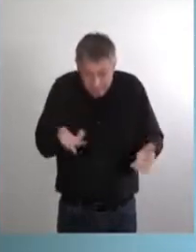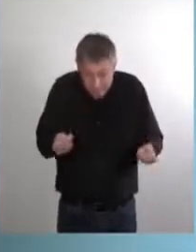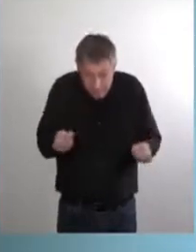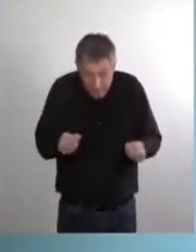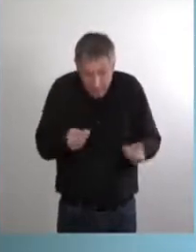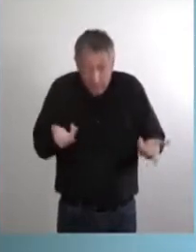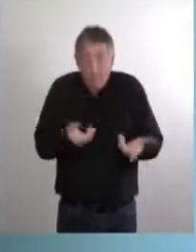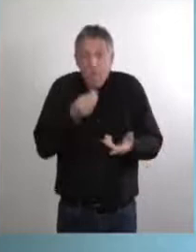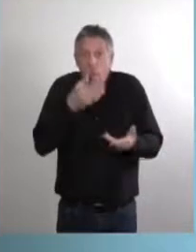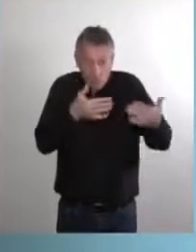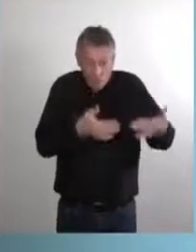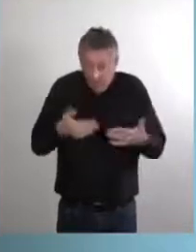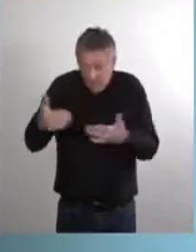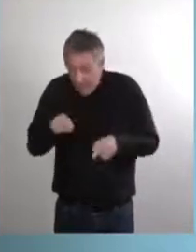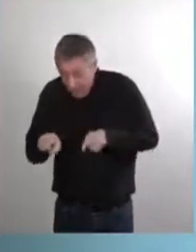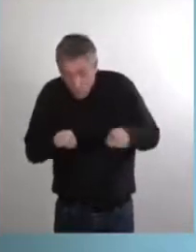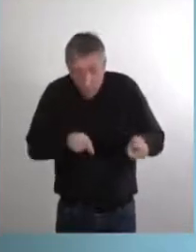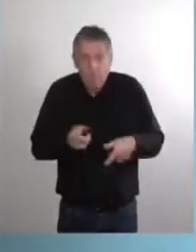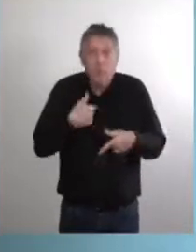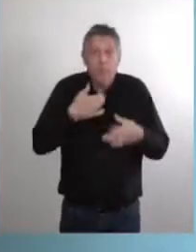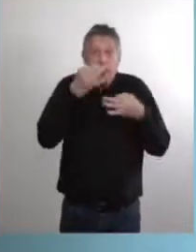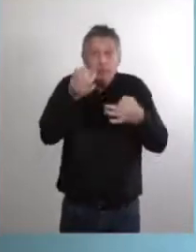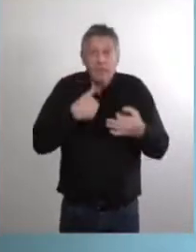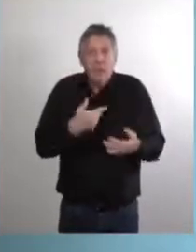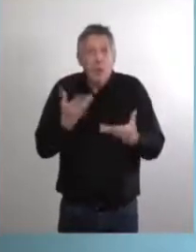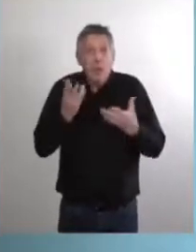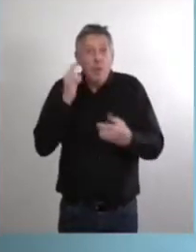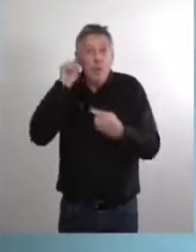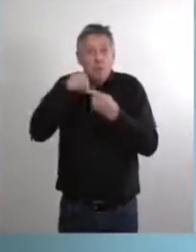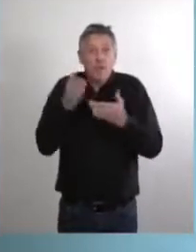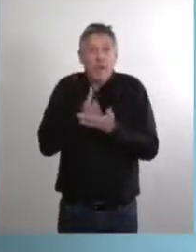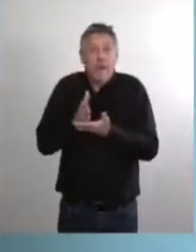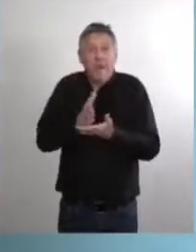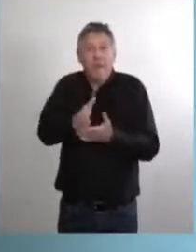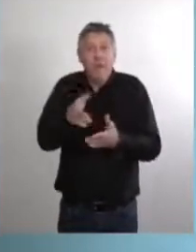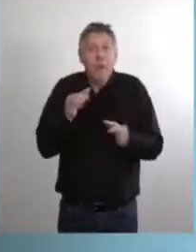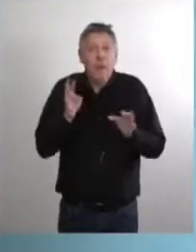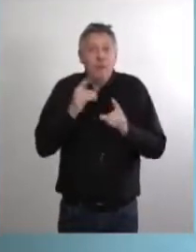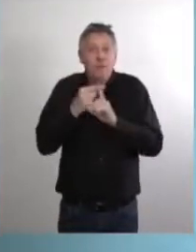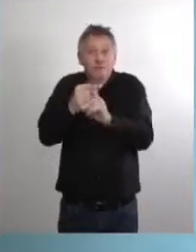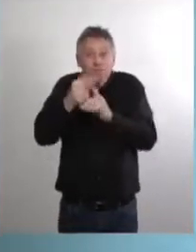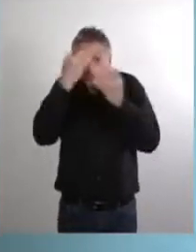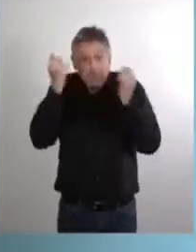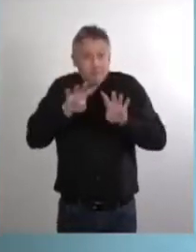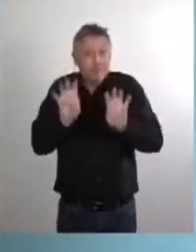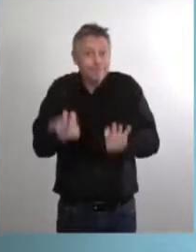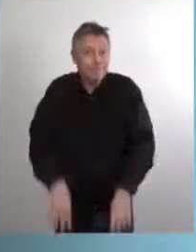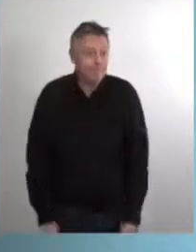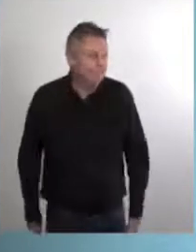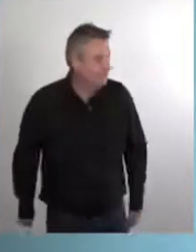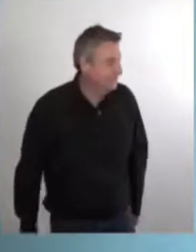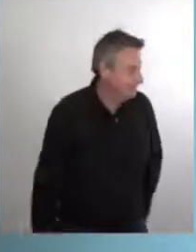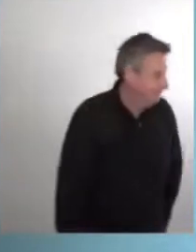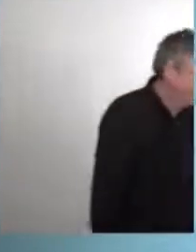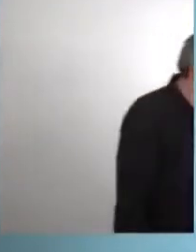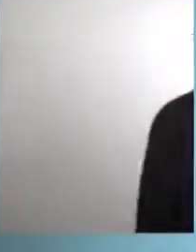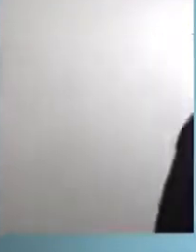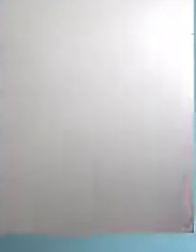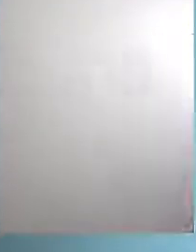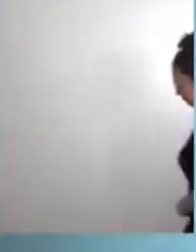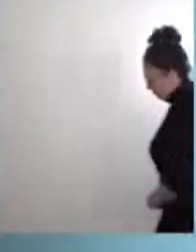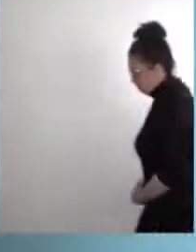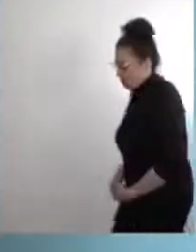revalorisation statutaire, c'est le RIFSEP, c'est les primes, 2,15 millions, le GVT, plus 1 million, le coût des élections, 300 000